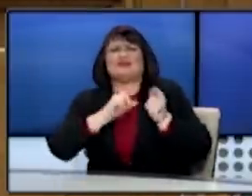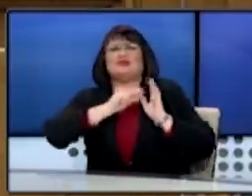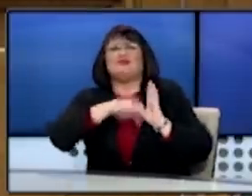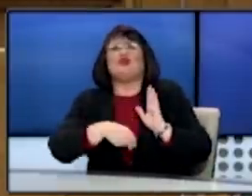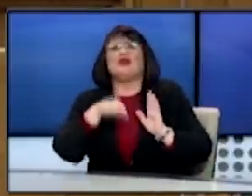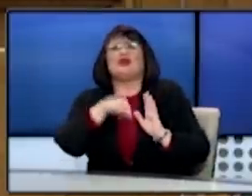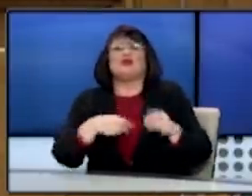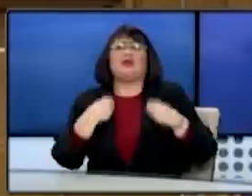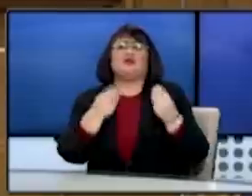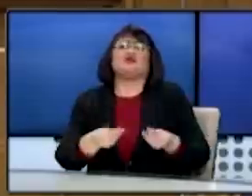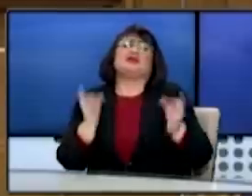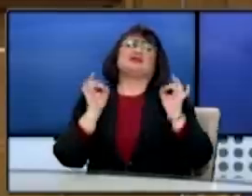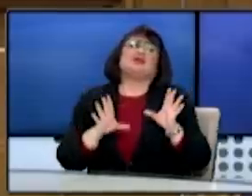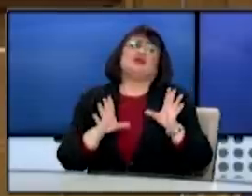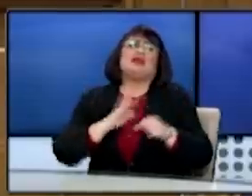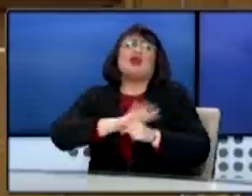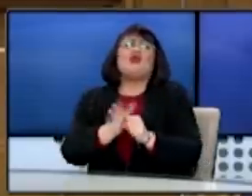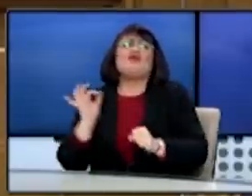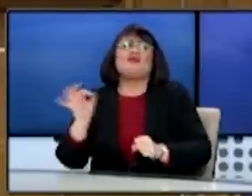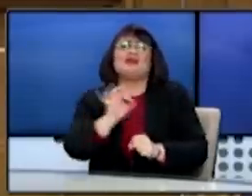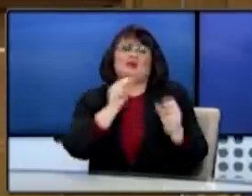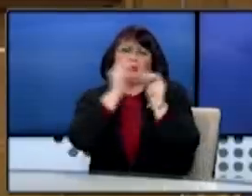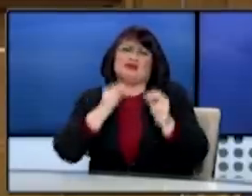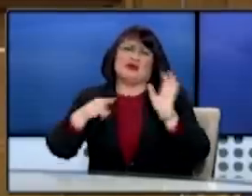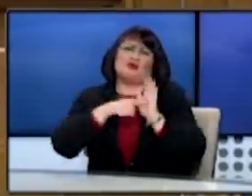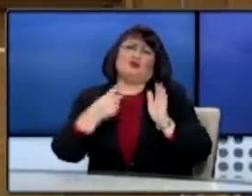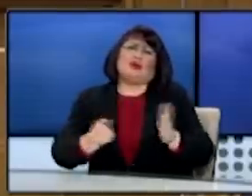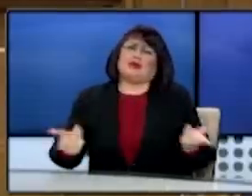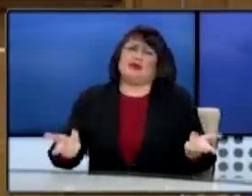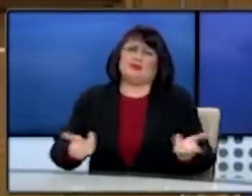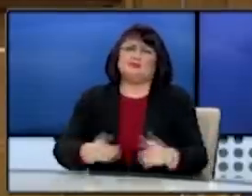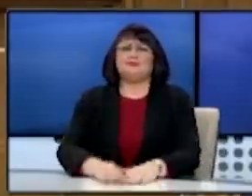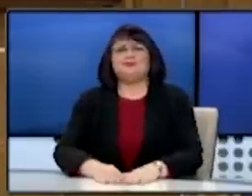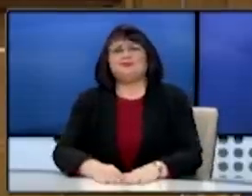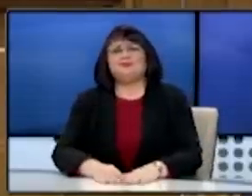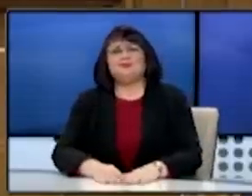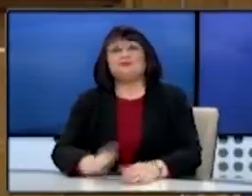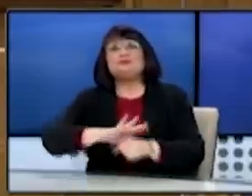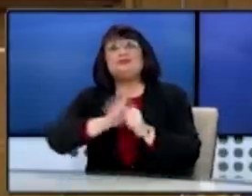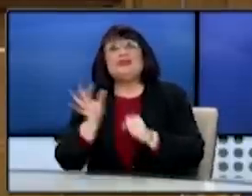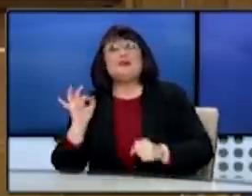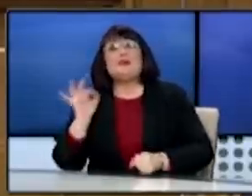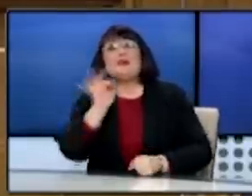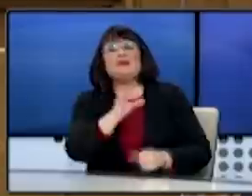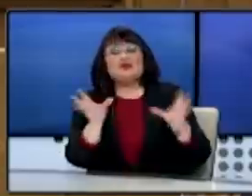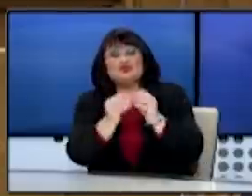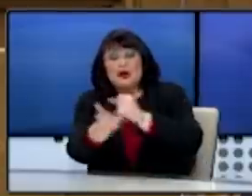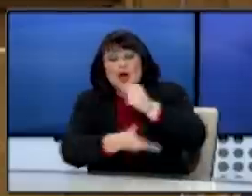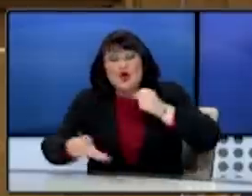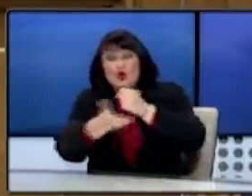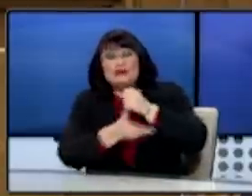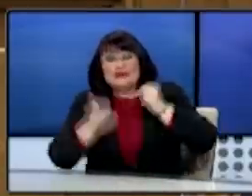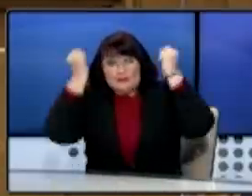μνημόνια και τις επιπτώσεις της πανδημίας. Για την αντιμετώπιση των συνεπειών της πανδημίας στην αγροτική παραγωγή